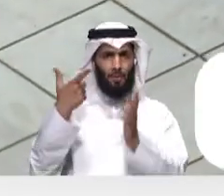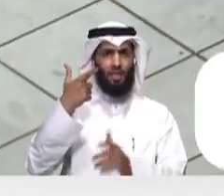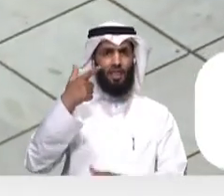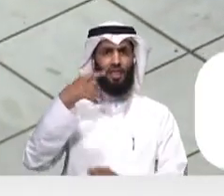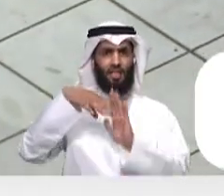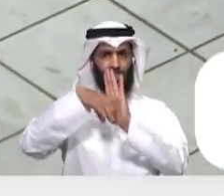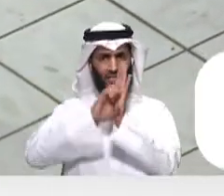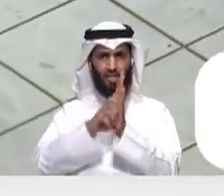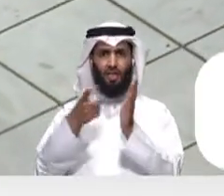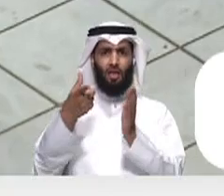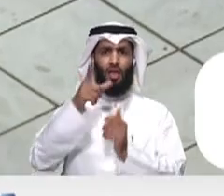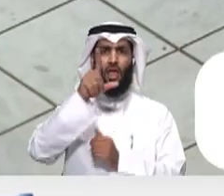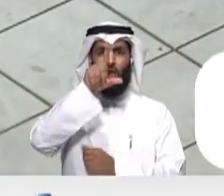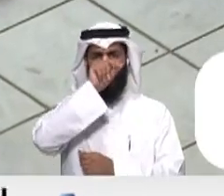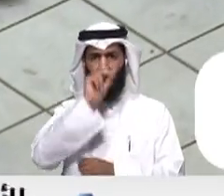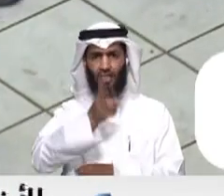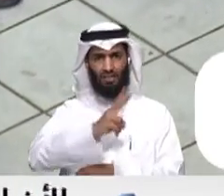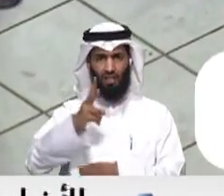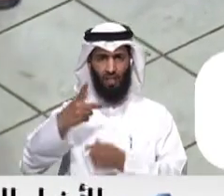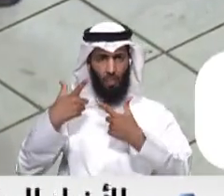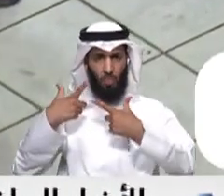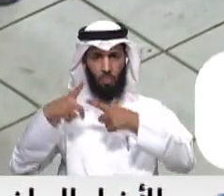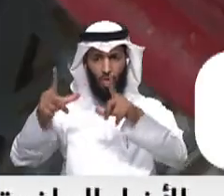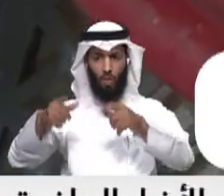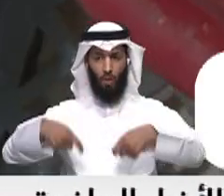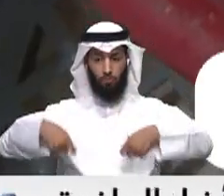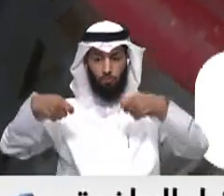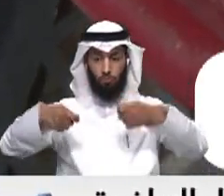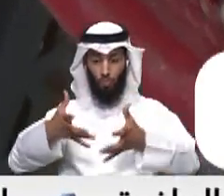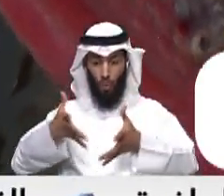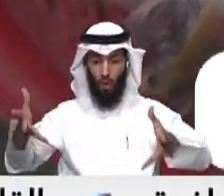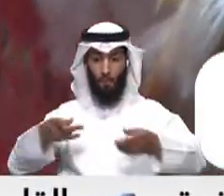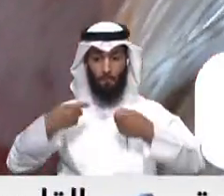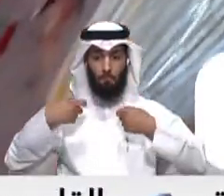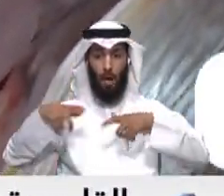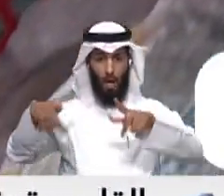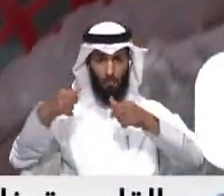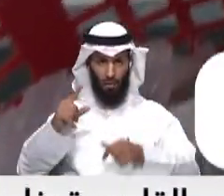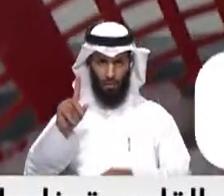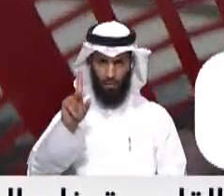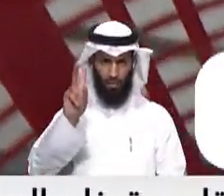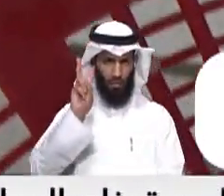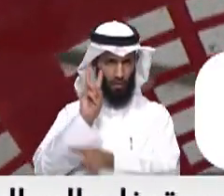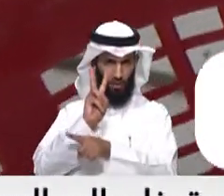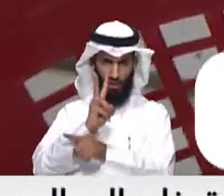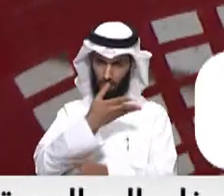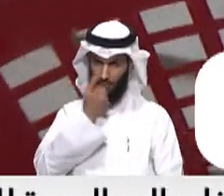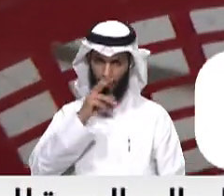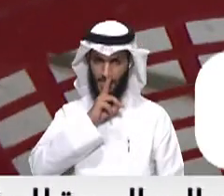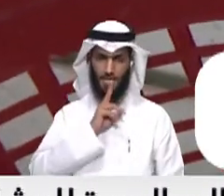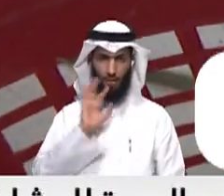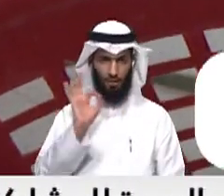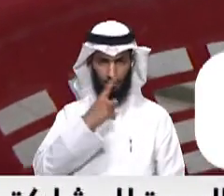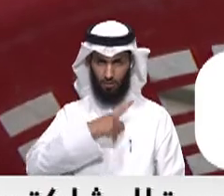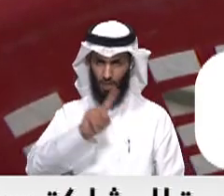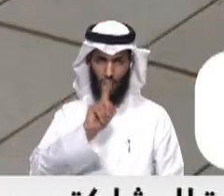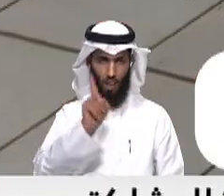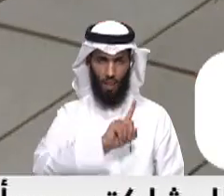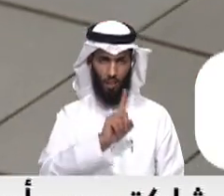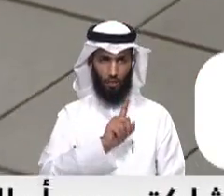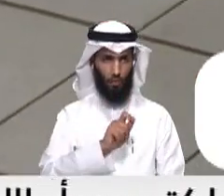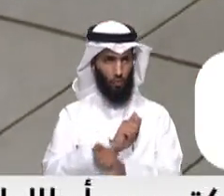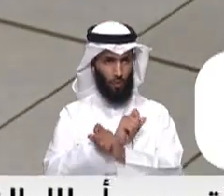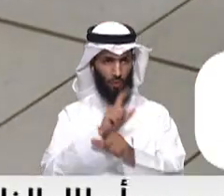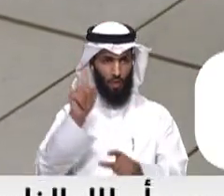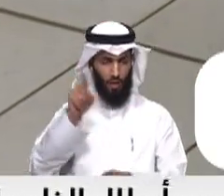بشان البيع المسبق لكميات ضخمه من الاسماك المعروضه في المزاد مؤكده انه امر غير